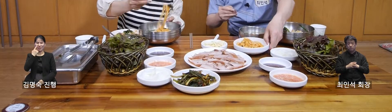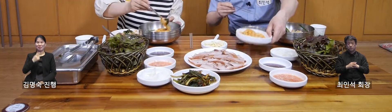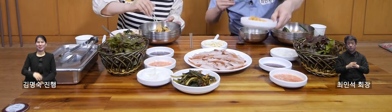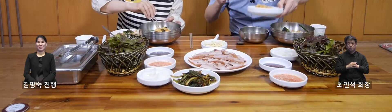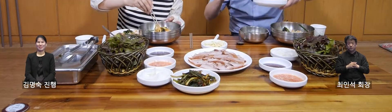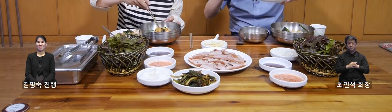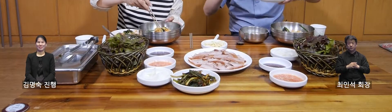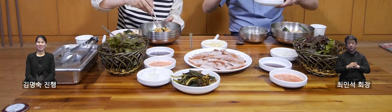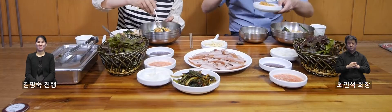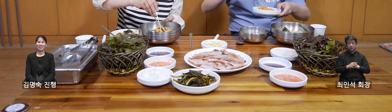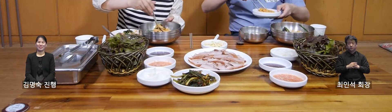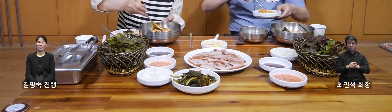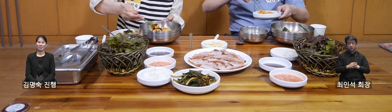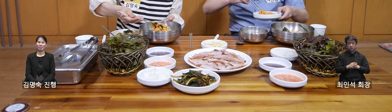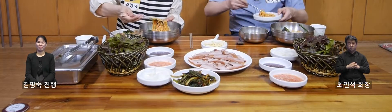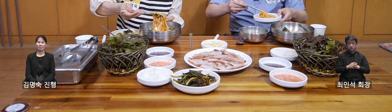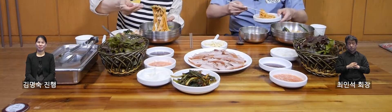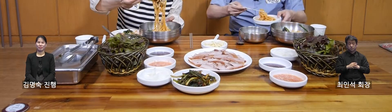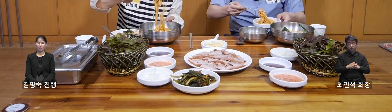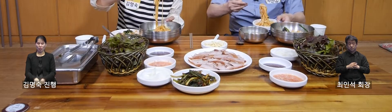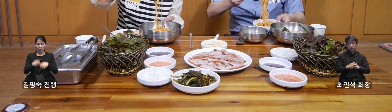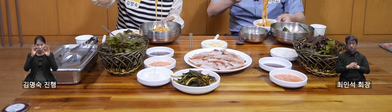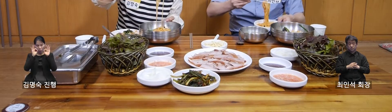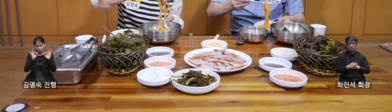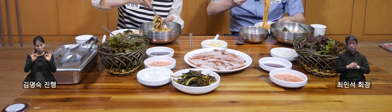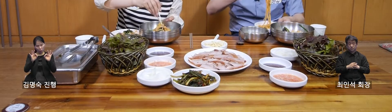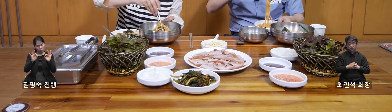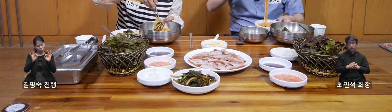하겠습니다. 알겠습니다. 예. 이게 보기보다